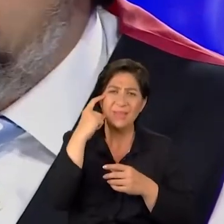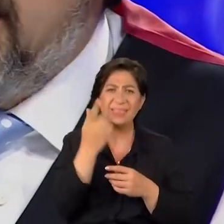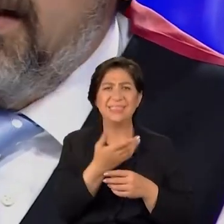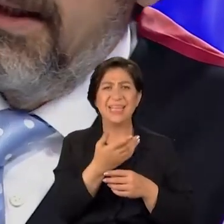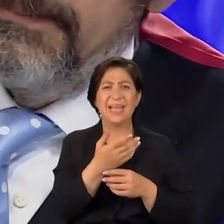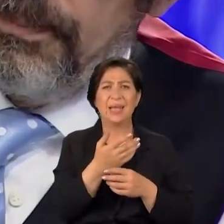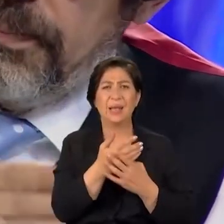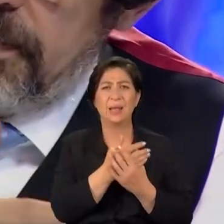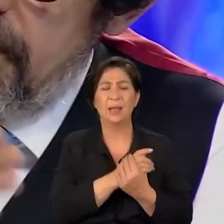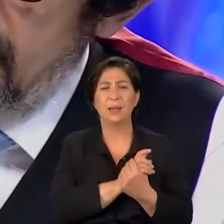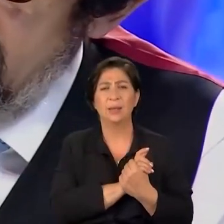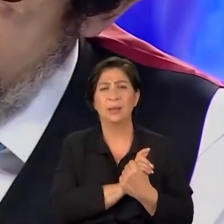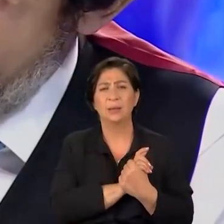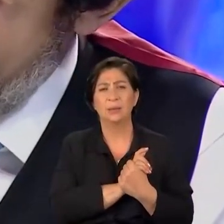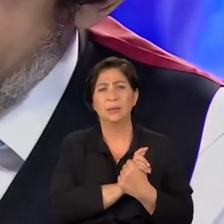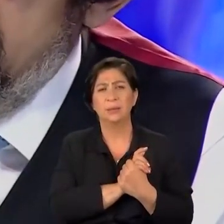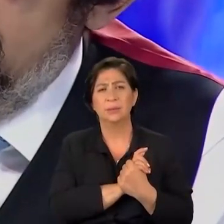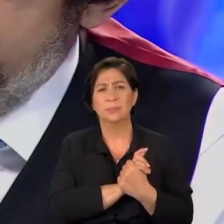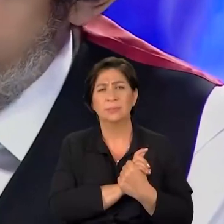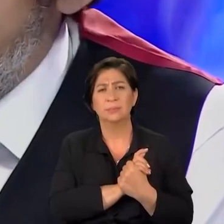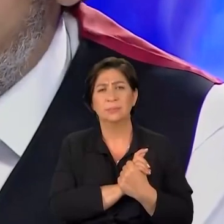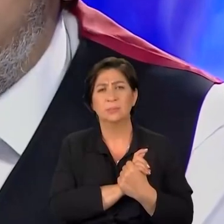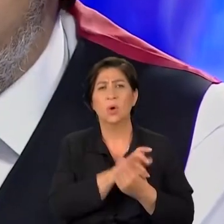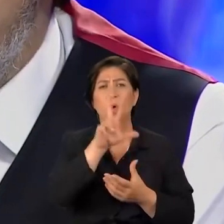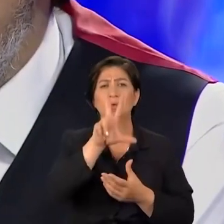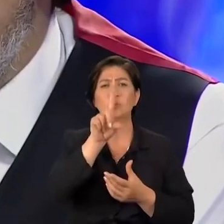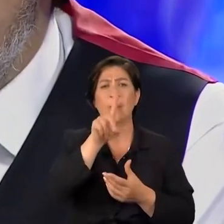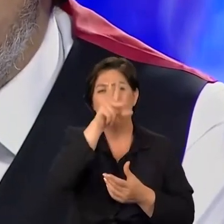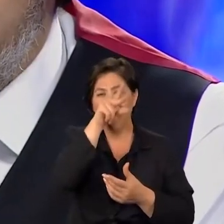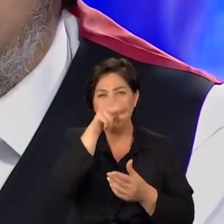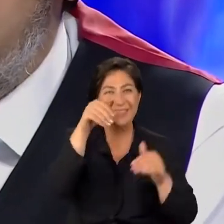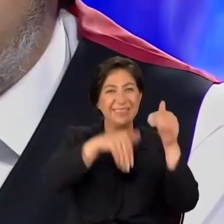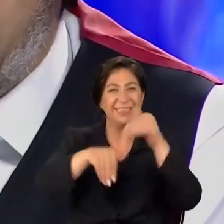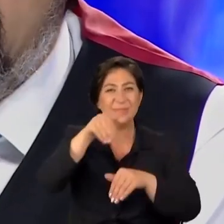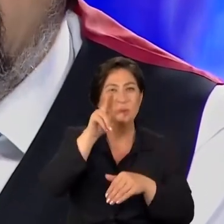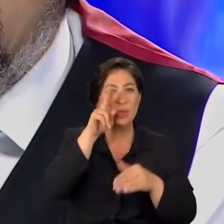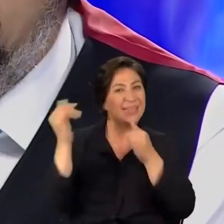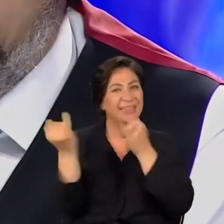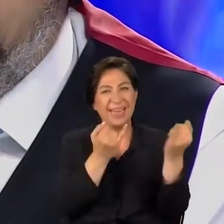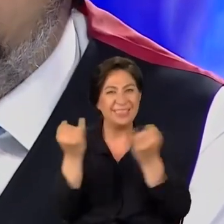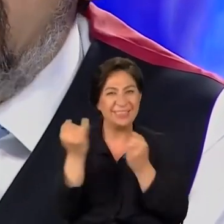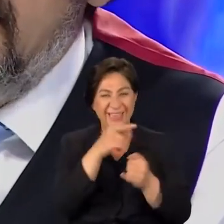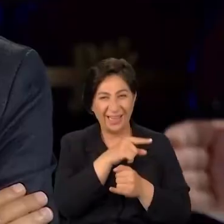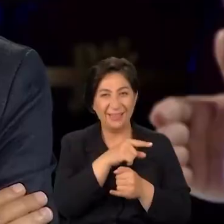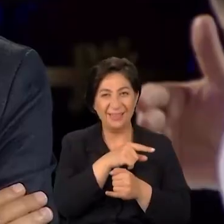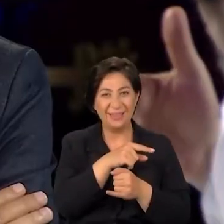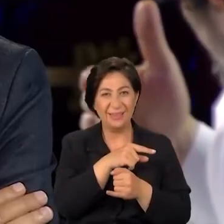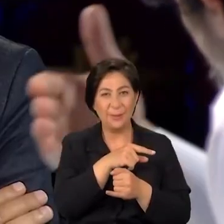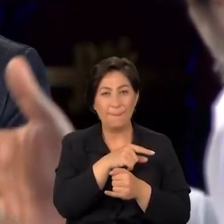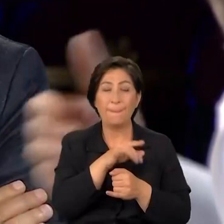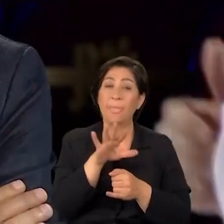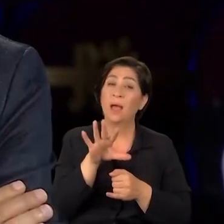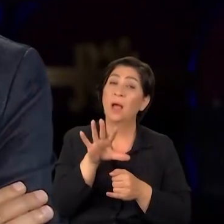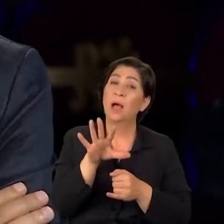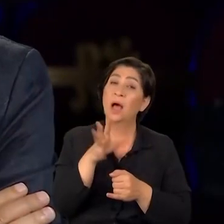işte... şeyin 31 Mart seçim sonuçlarını tartışırken İşte acaba